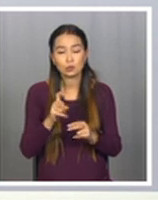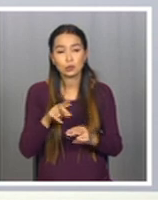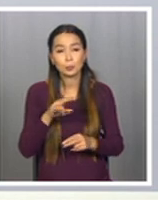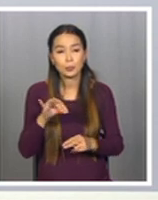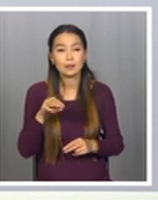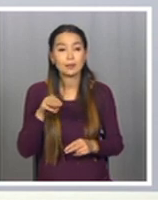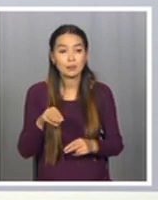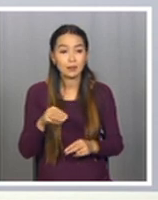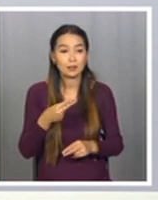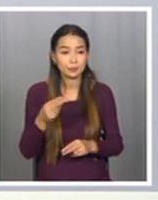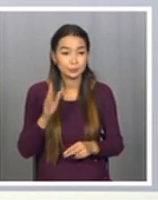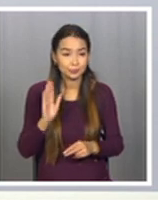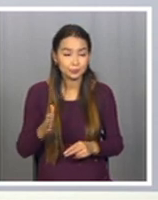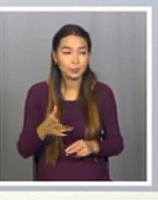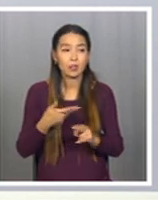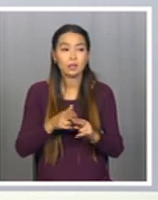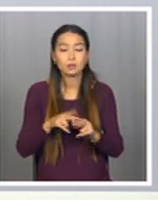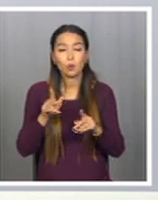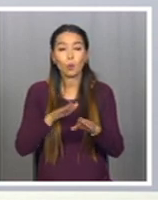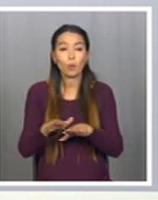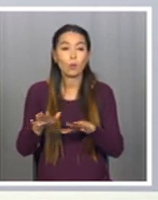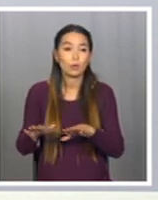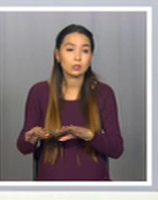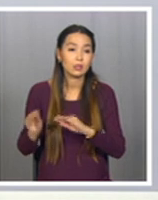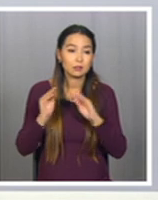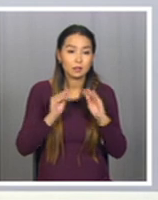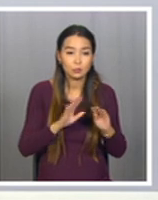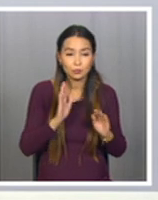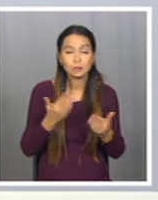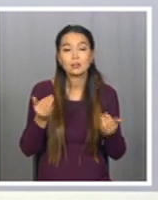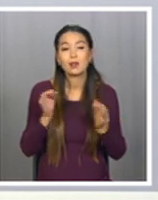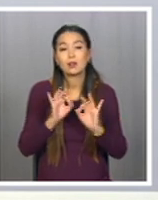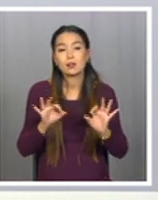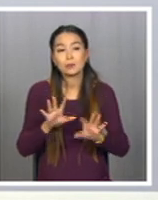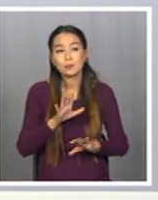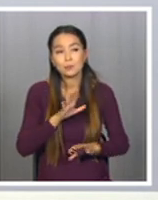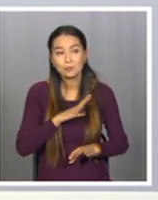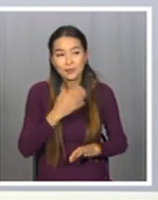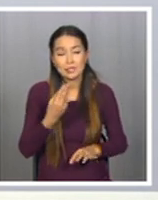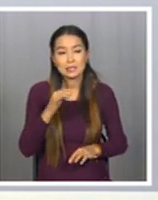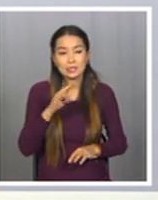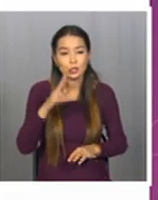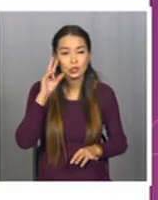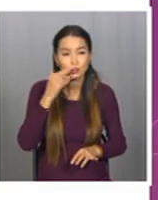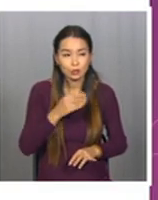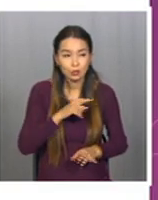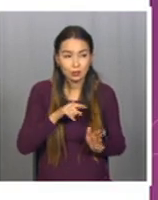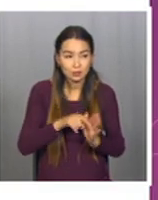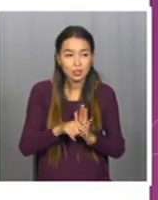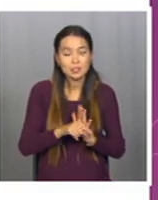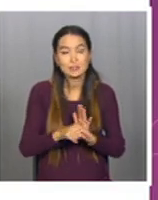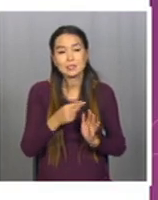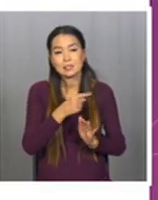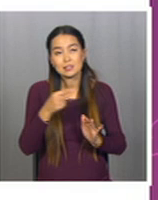болады. Енді орындарына қоятын болсақ, жаңаған айтып кеттік, циклдық жиілік пен сызықтық жиіліктің